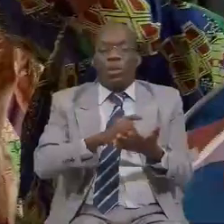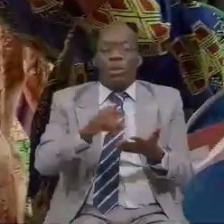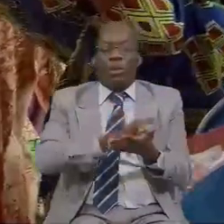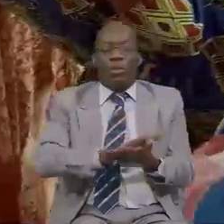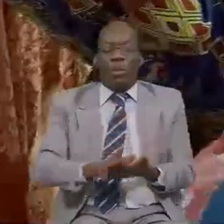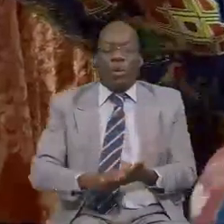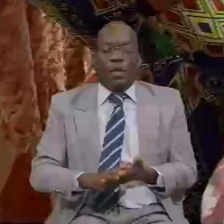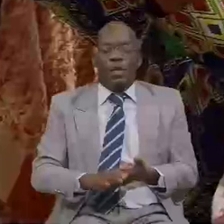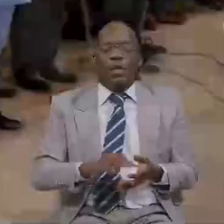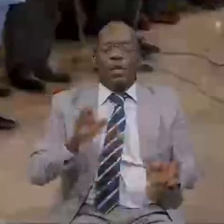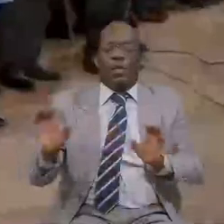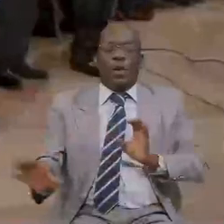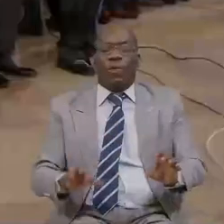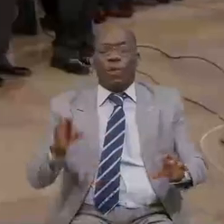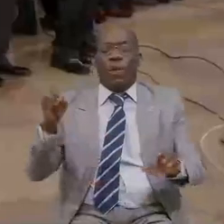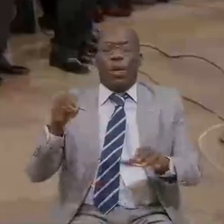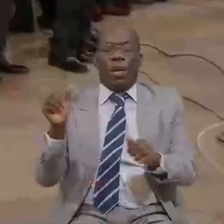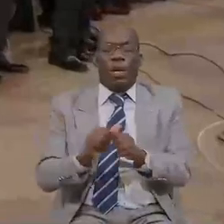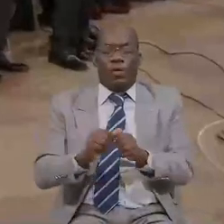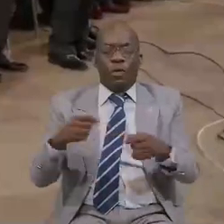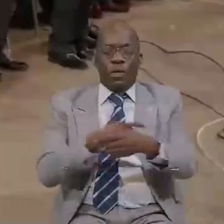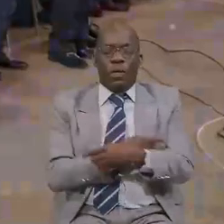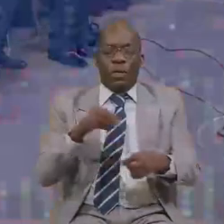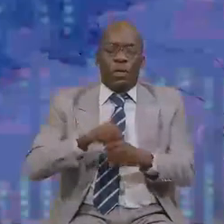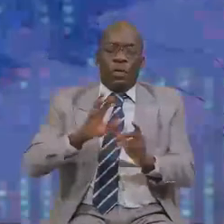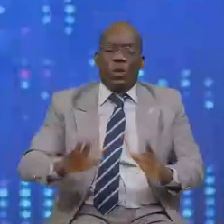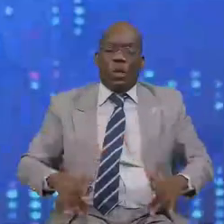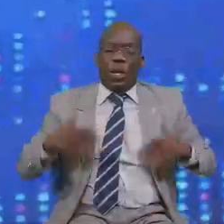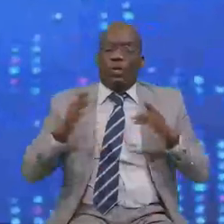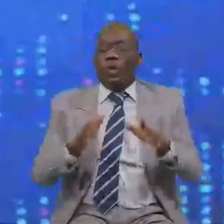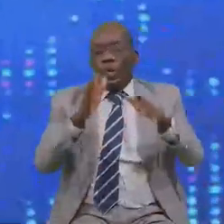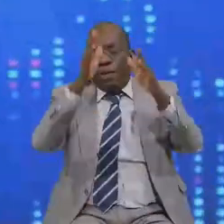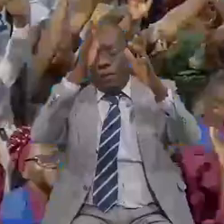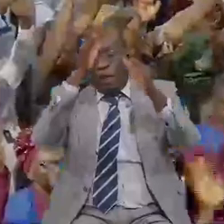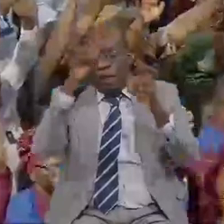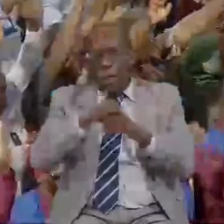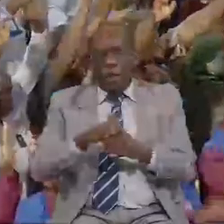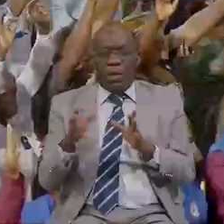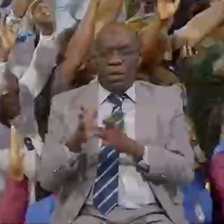L'accomplissement divin chaque jour. Père, au nom de Jésus,